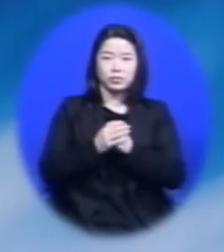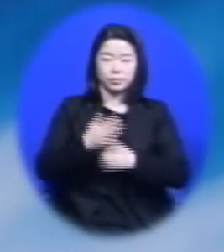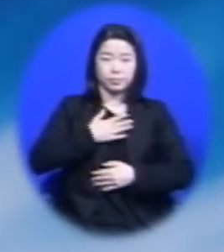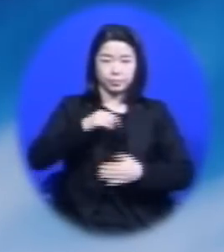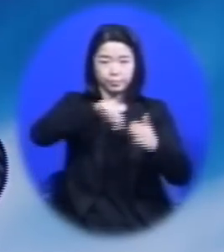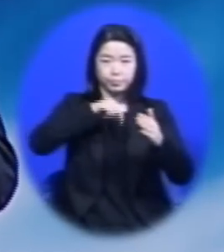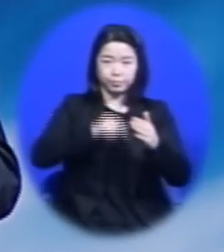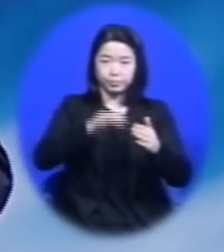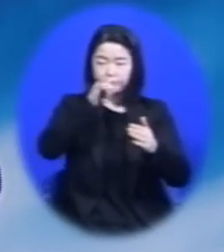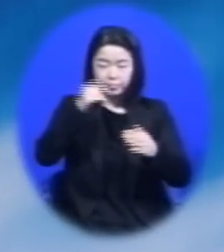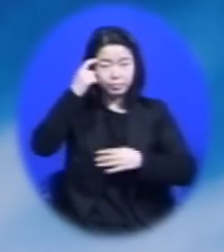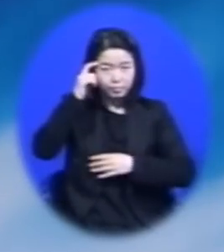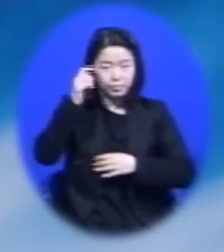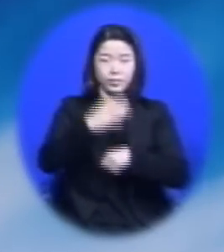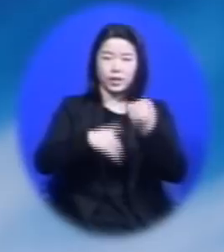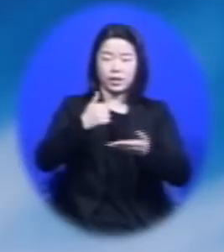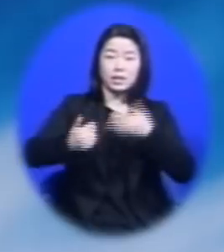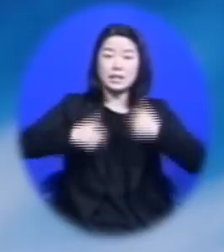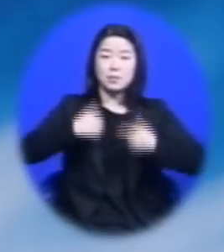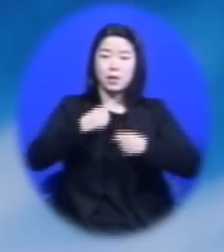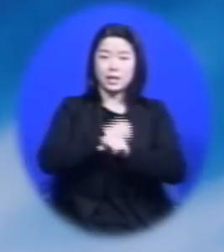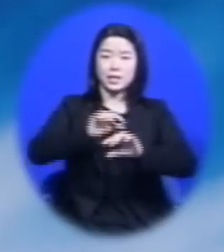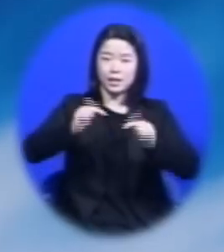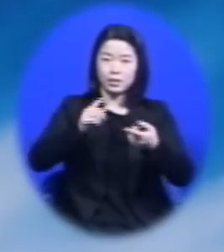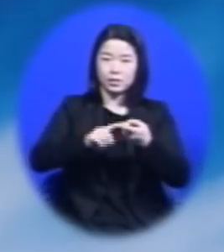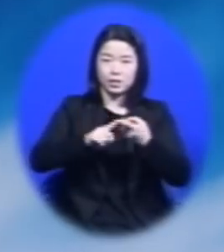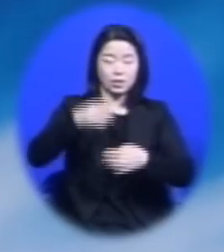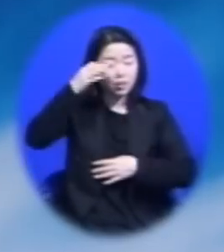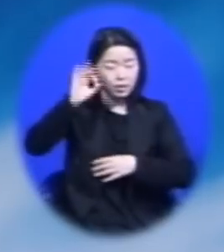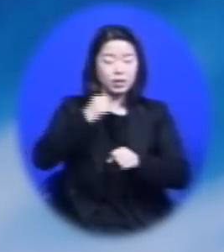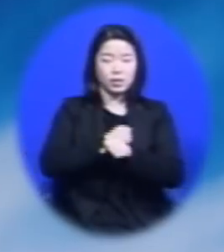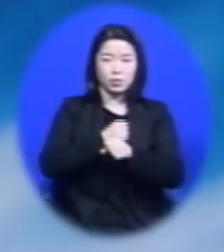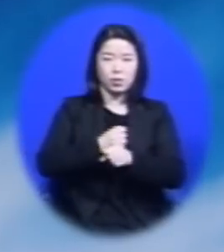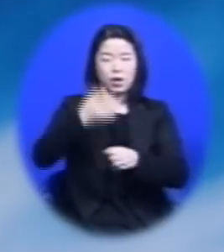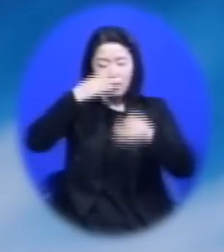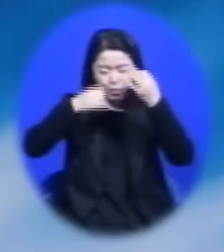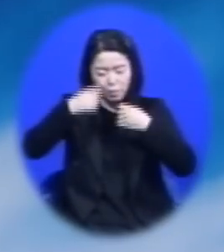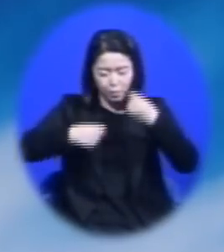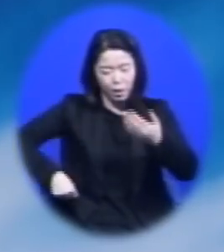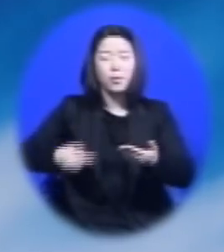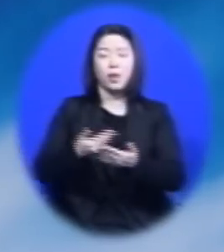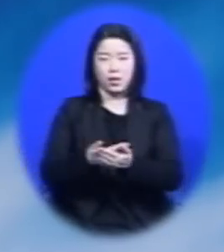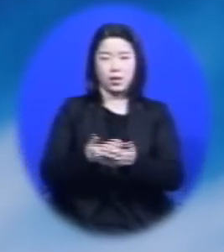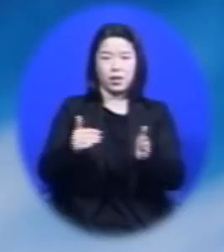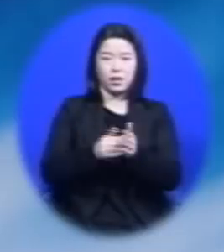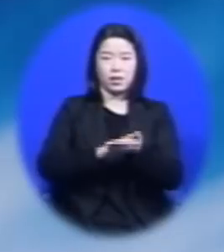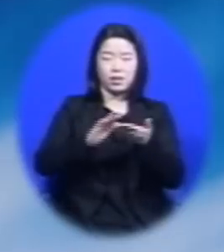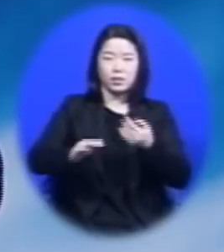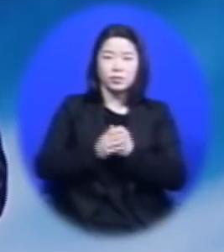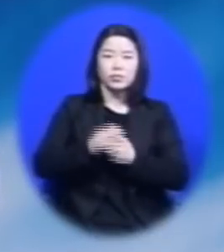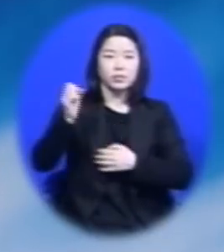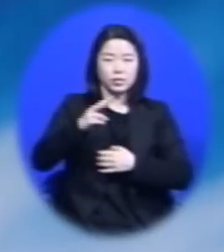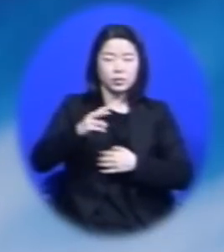자기 속에 있는 생각이 하나님 기뻐하지 않는 것인지 깨닫고 펑펑 울면서 회개했습니다